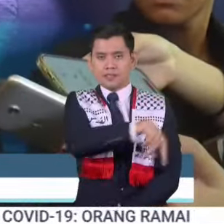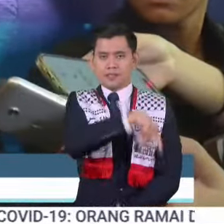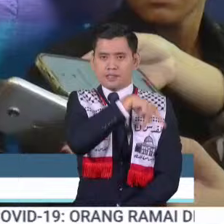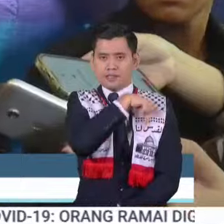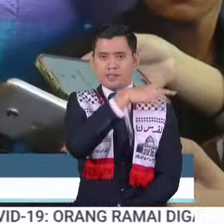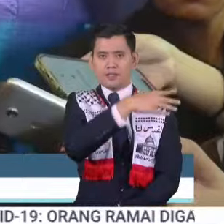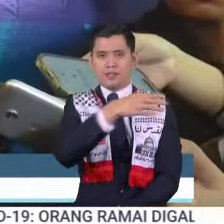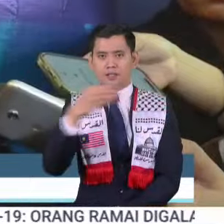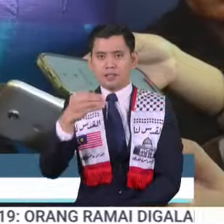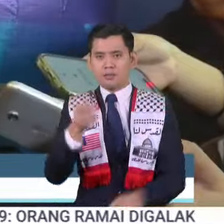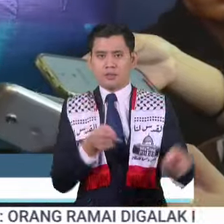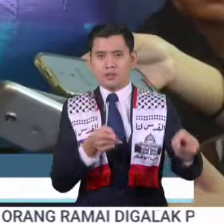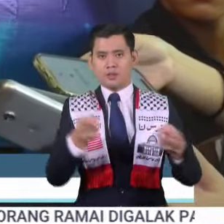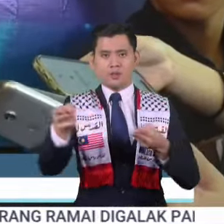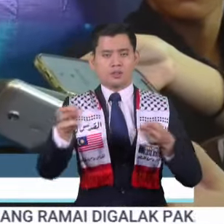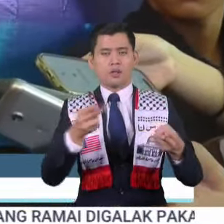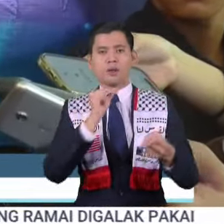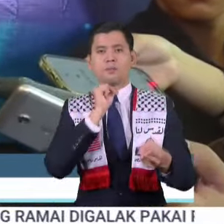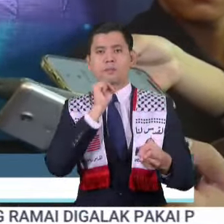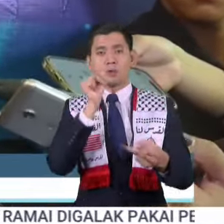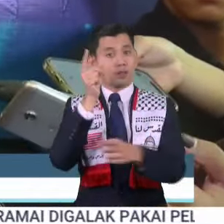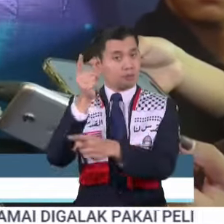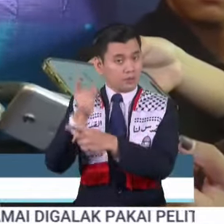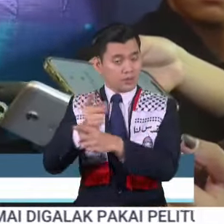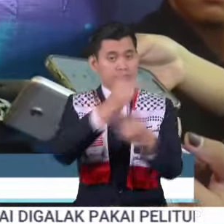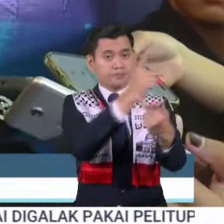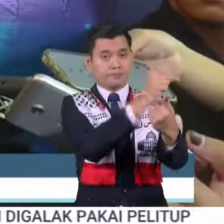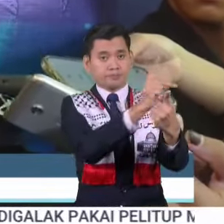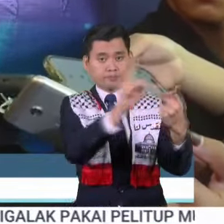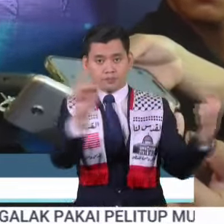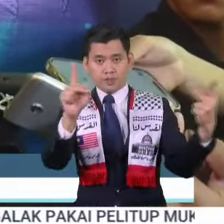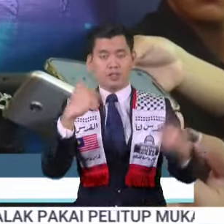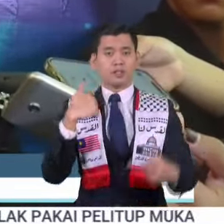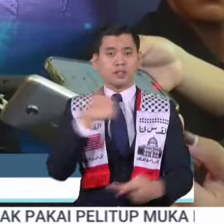tata kelola yang dibuatnya tidak betul Kita akan ambil